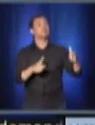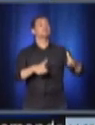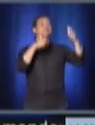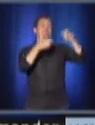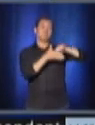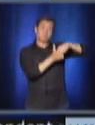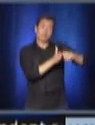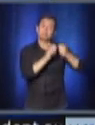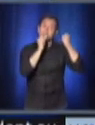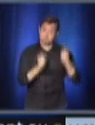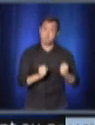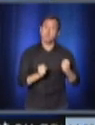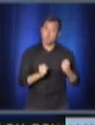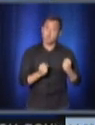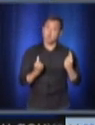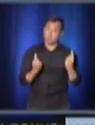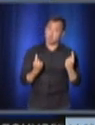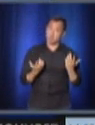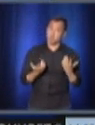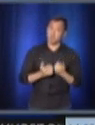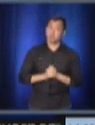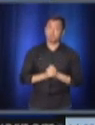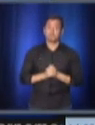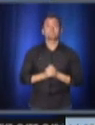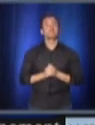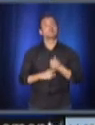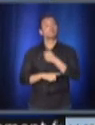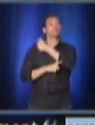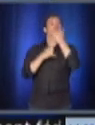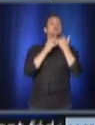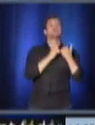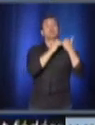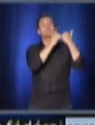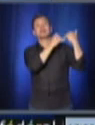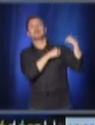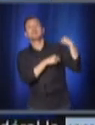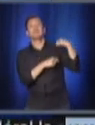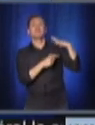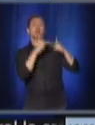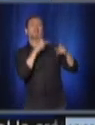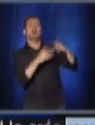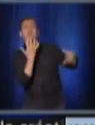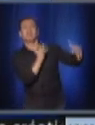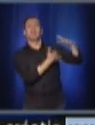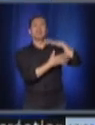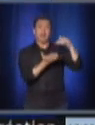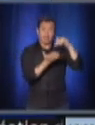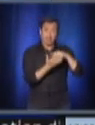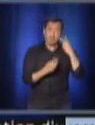besoin. On ne laissera pas passer une autre fin de semaine avec des incidents de la sorte,